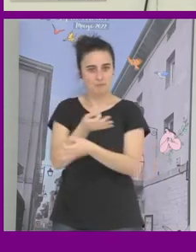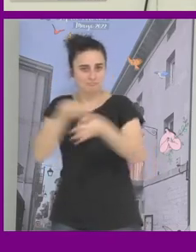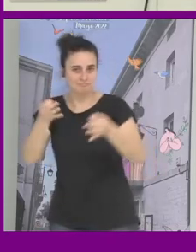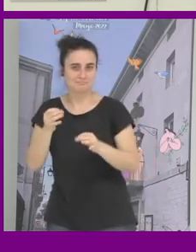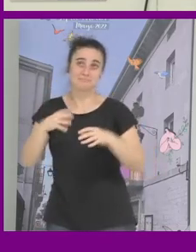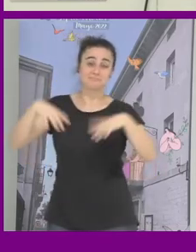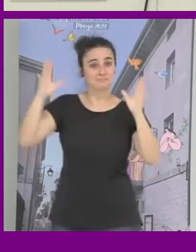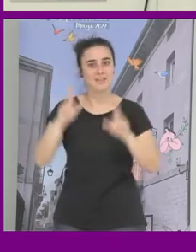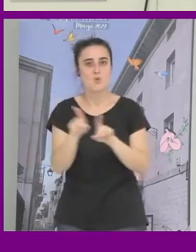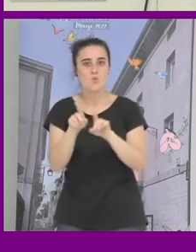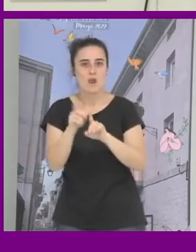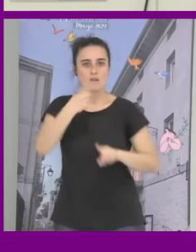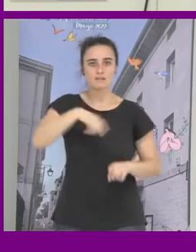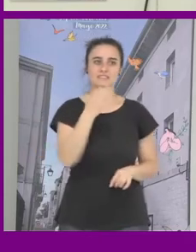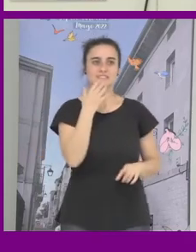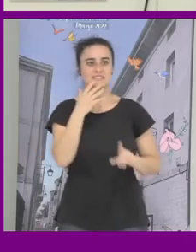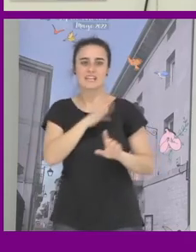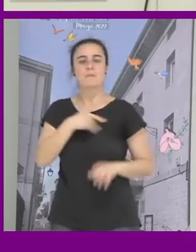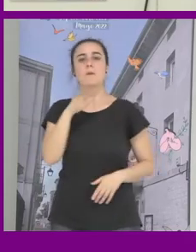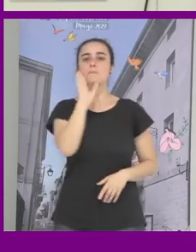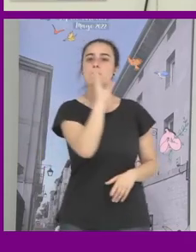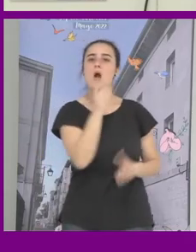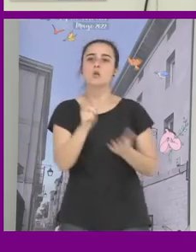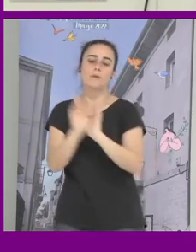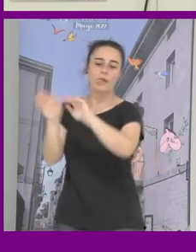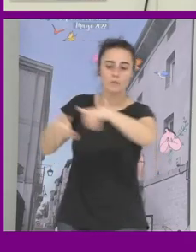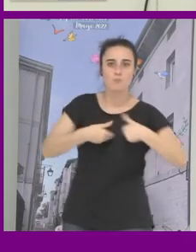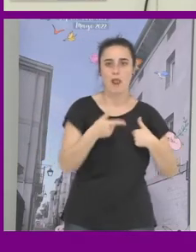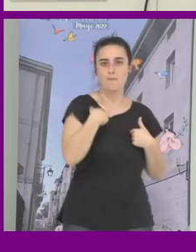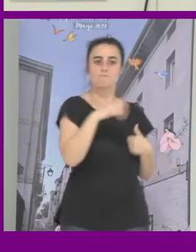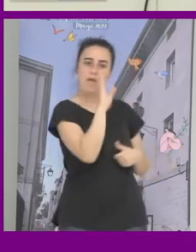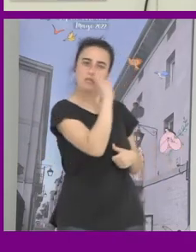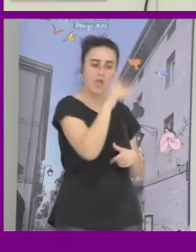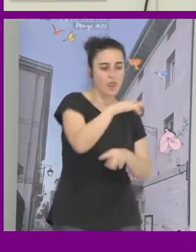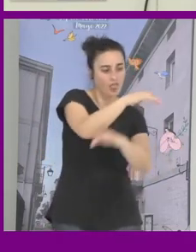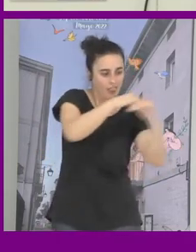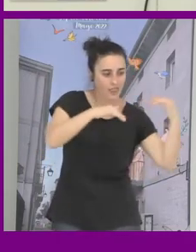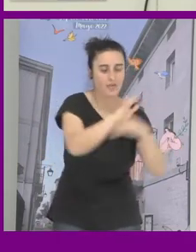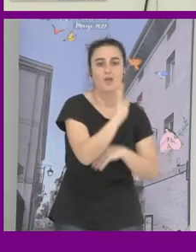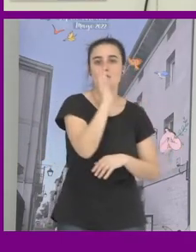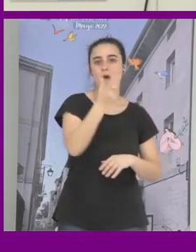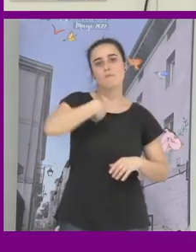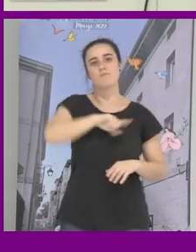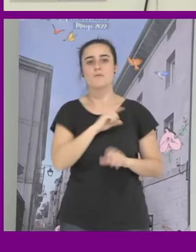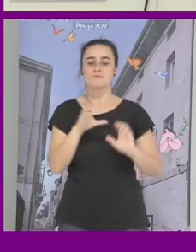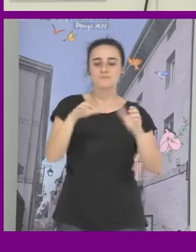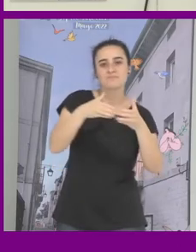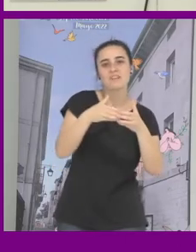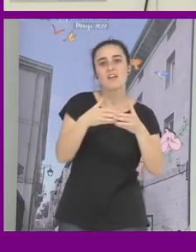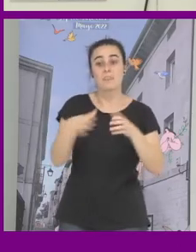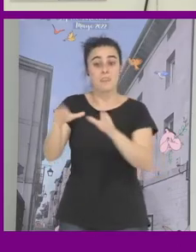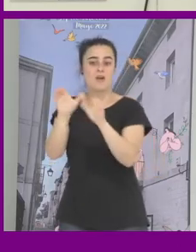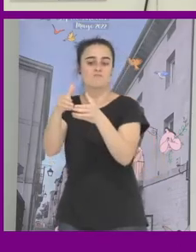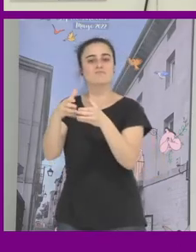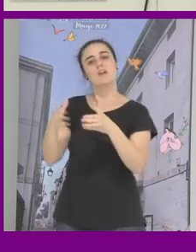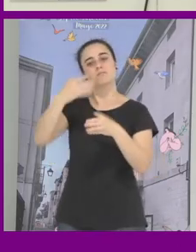garenean heterolandiara bueltatu gara. Ba, zergatik, esate baterako, ba, gure auzo queerrak ez direlako oso bizigarriak, eta joaten